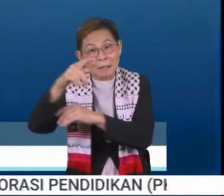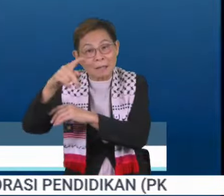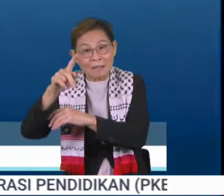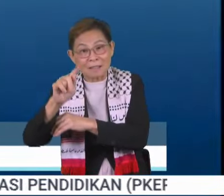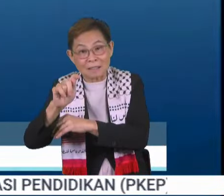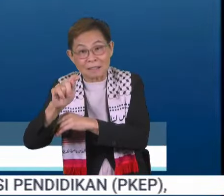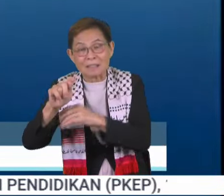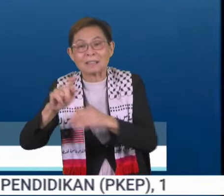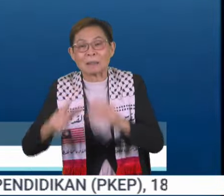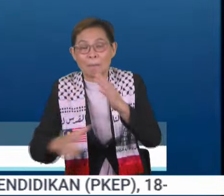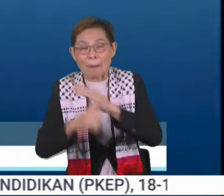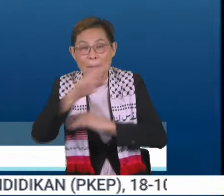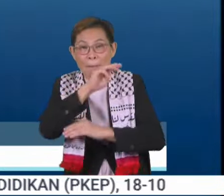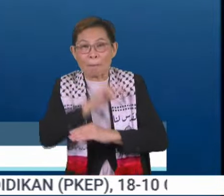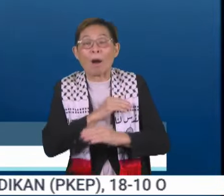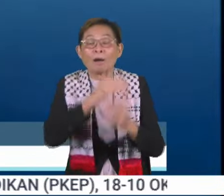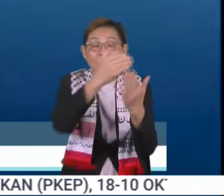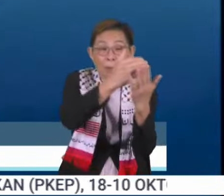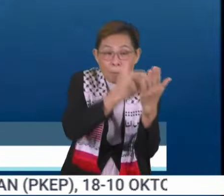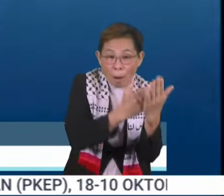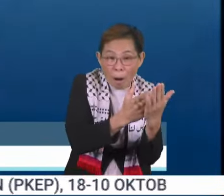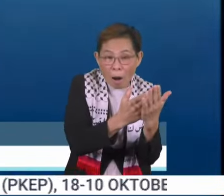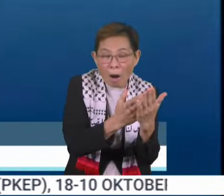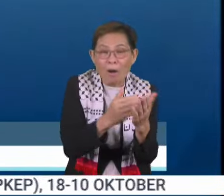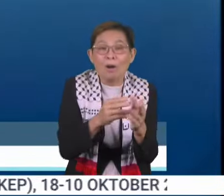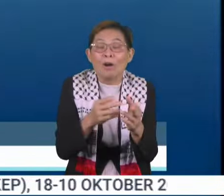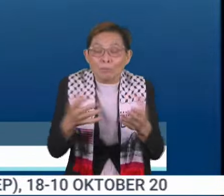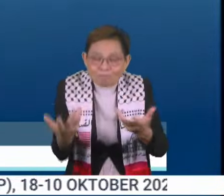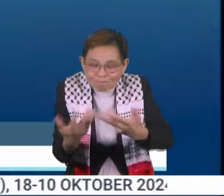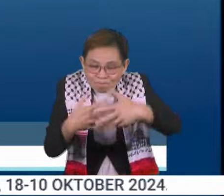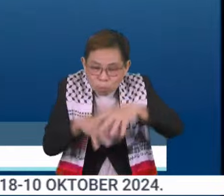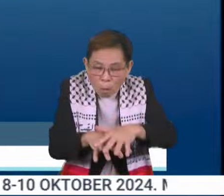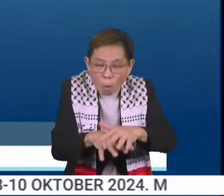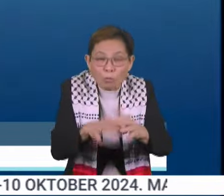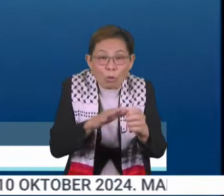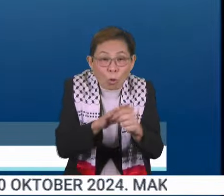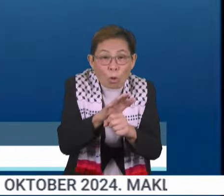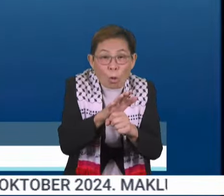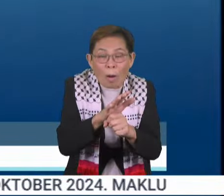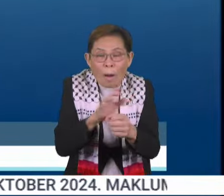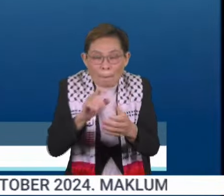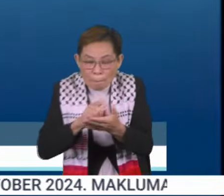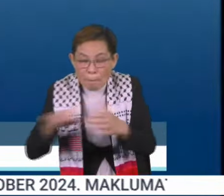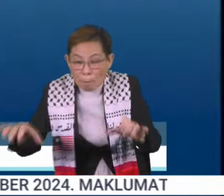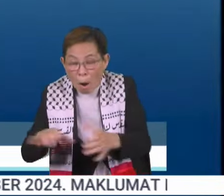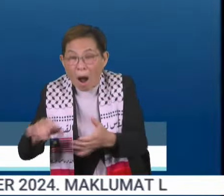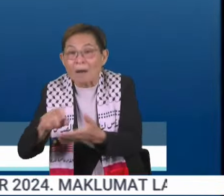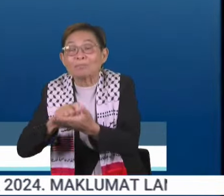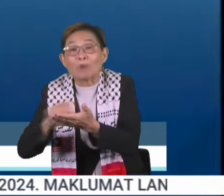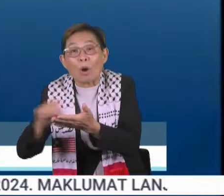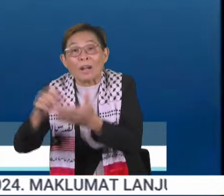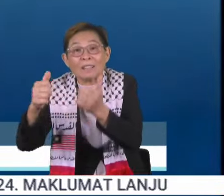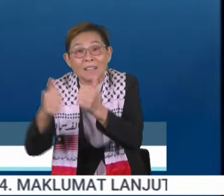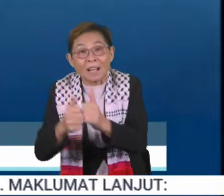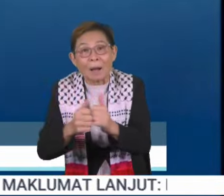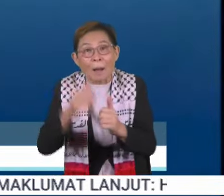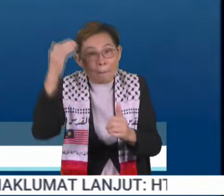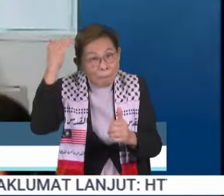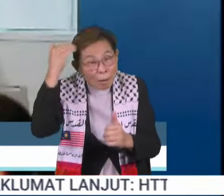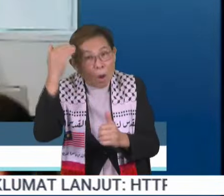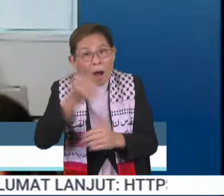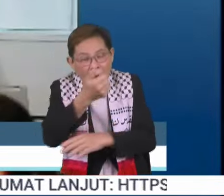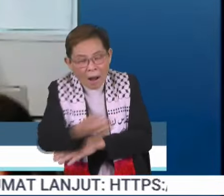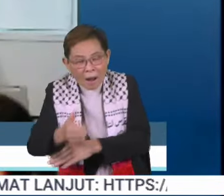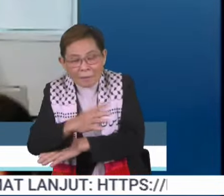langkah ini sebagai permulaan usaha bersepadu untuk melengkapkan pencipta kandungan dengan pengetahuan, peralatan